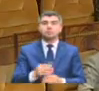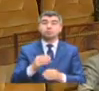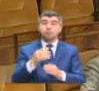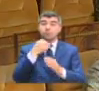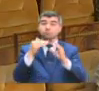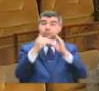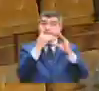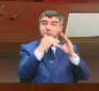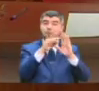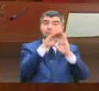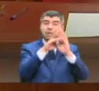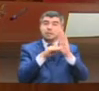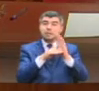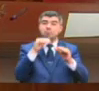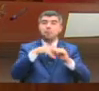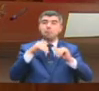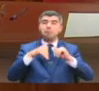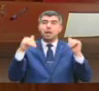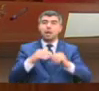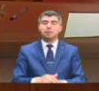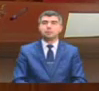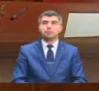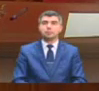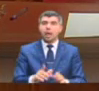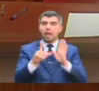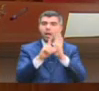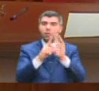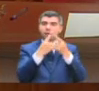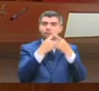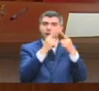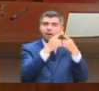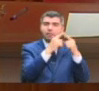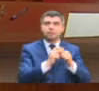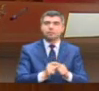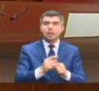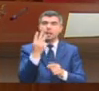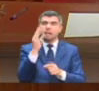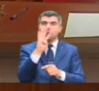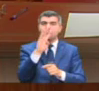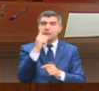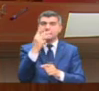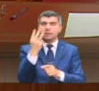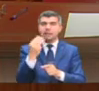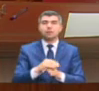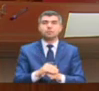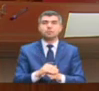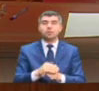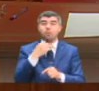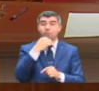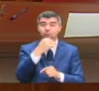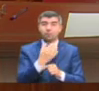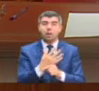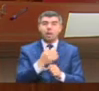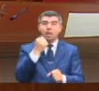المجلس بالنصوص التشريعية التالية: مشروع قانون رقم 43-13 يتعلق بمزاولة